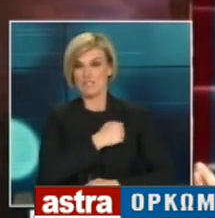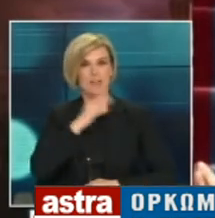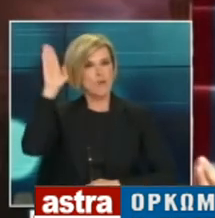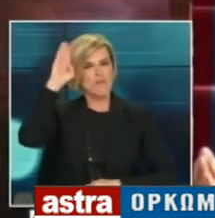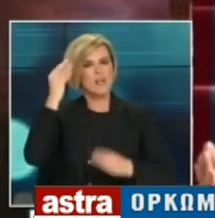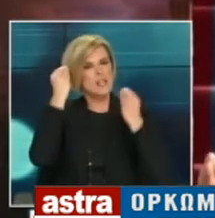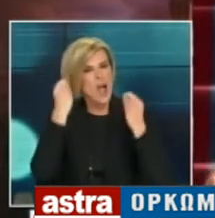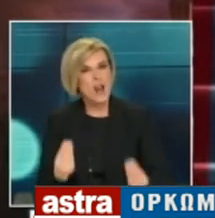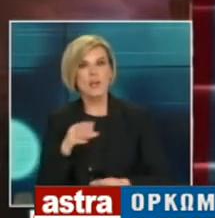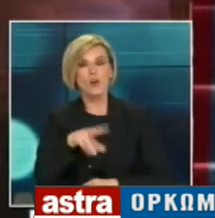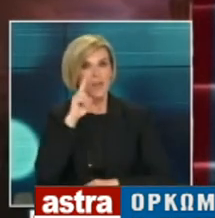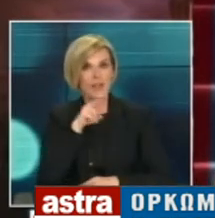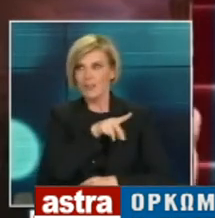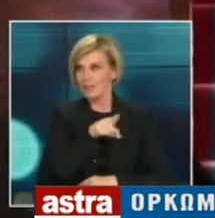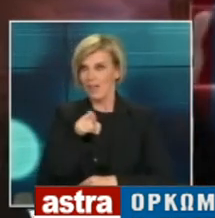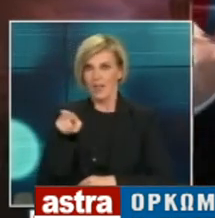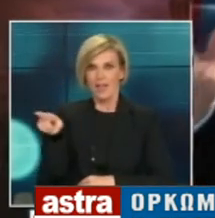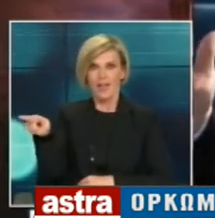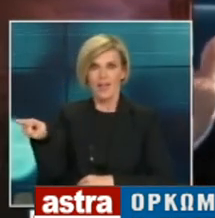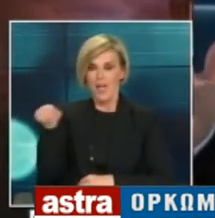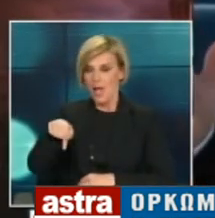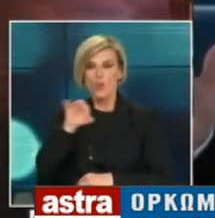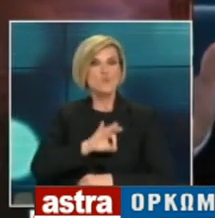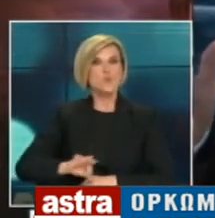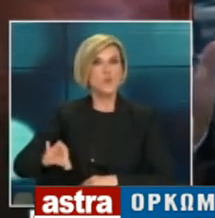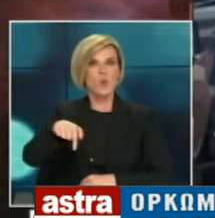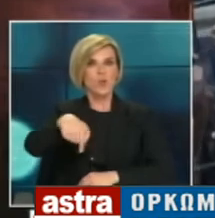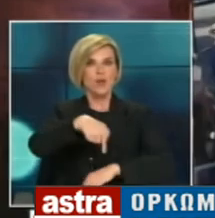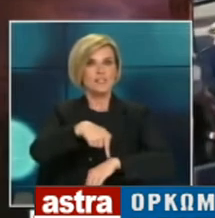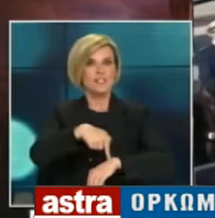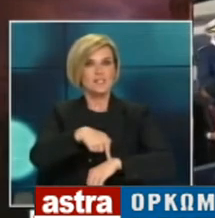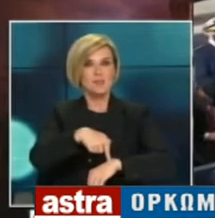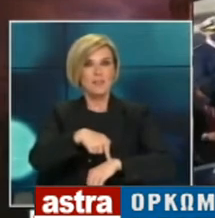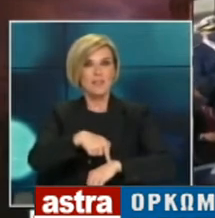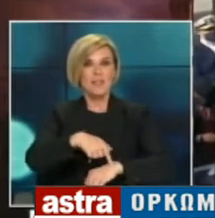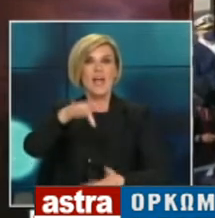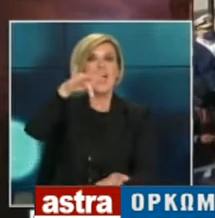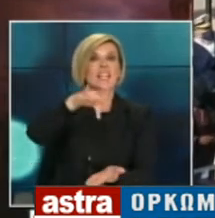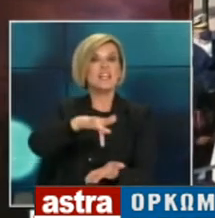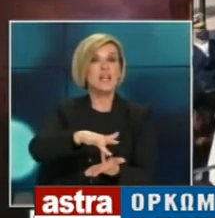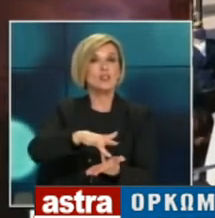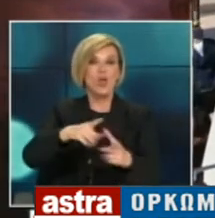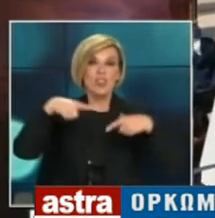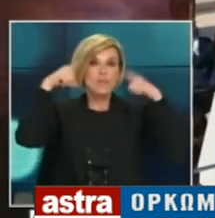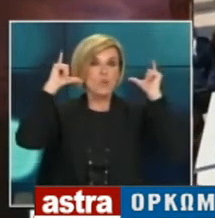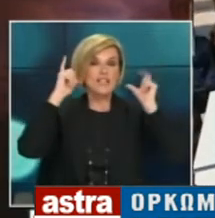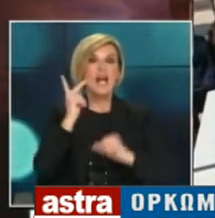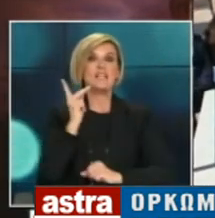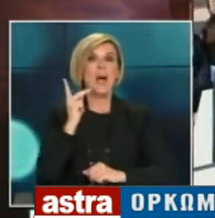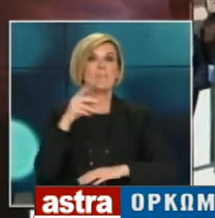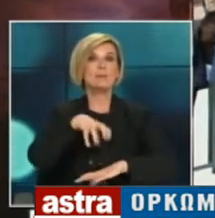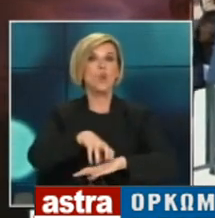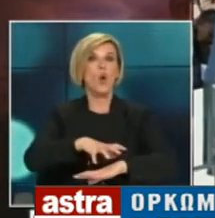πολύ καλύτερη από όλα αυτά. Κοιτάξτε γύρω σας. Εδώ βρισκόμαστε στους πρόποδες του καπιταλίου, όπως προελέχθη προθύστερα.